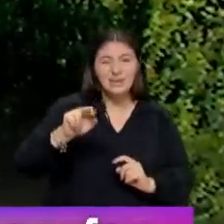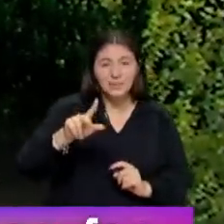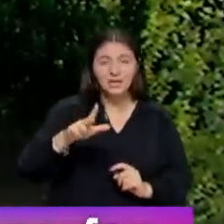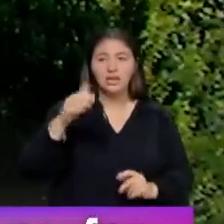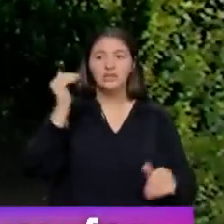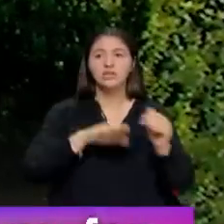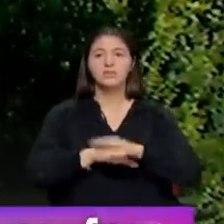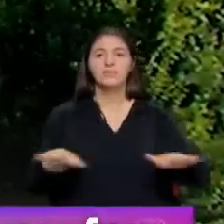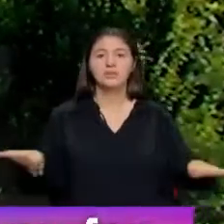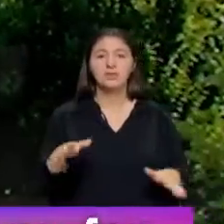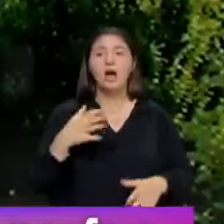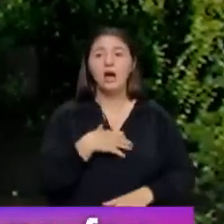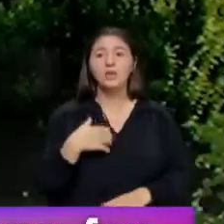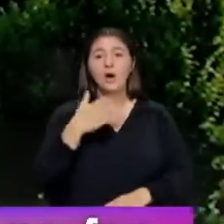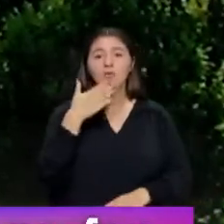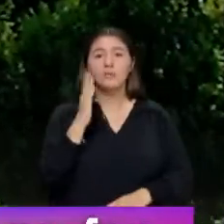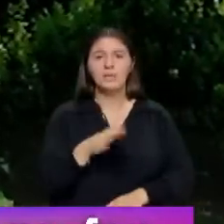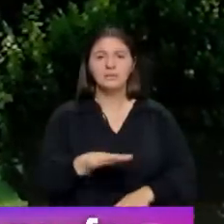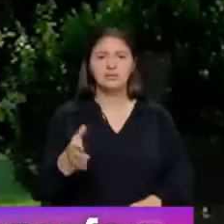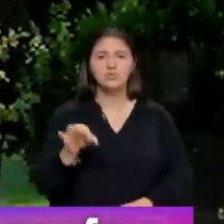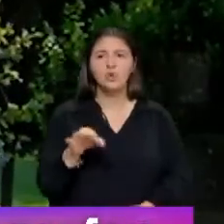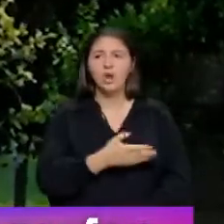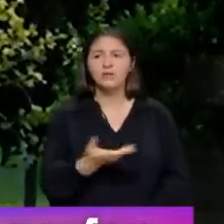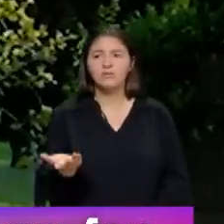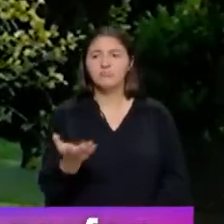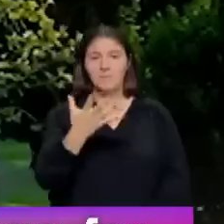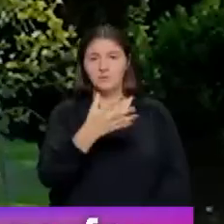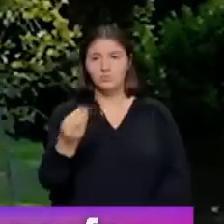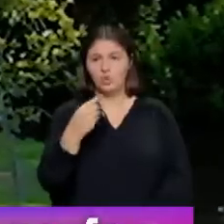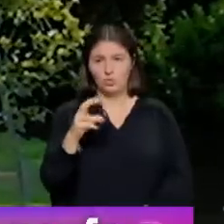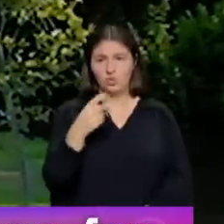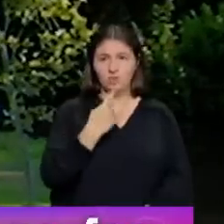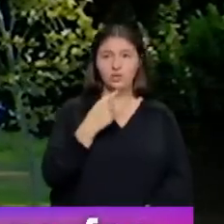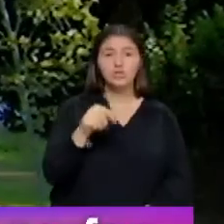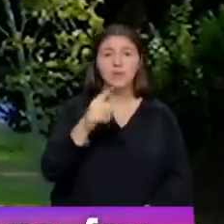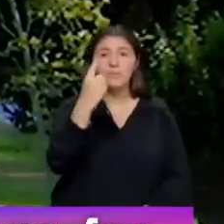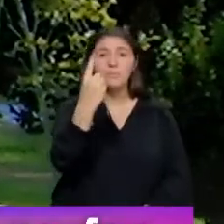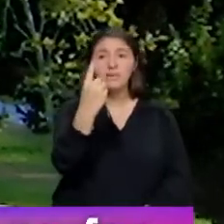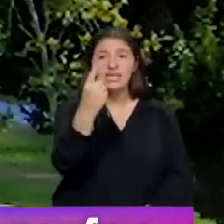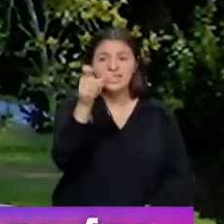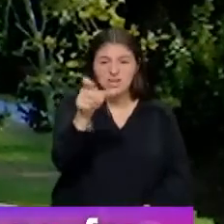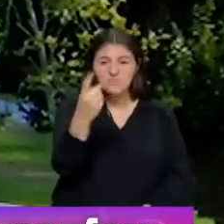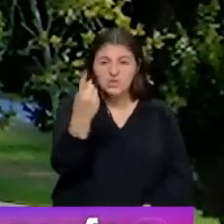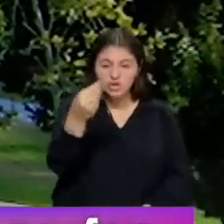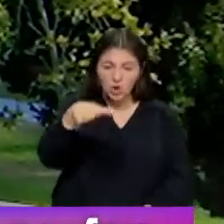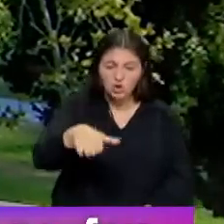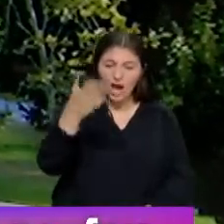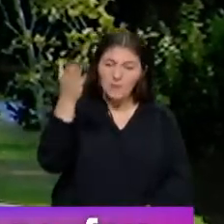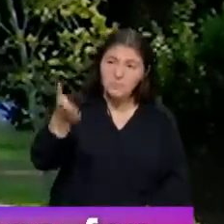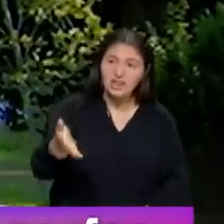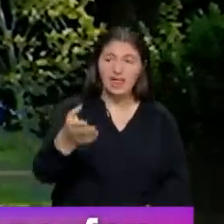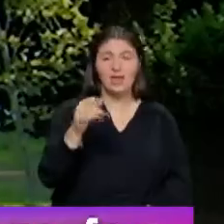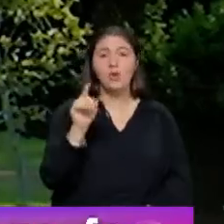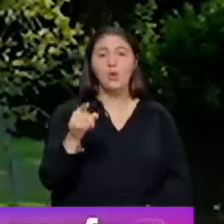Seçim bitti anaokulunda bile bitti şu anda 5 milyondan söz ediliyordu bir kişiye Bir Evlada bile